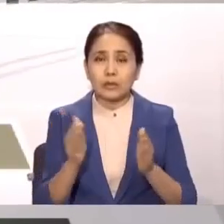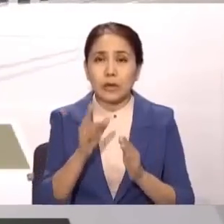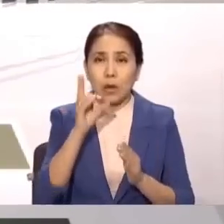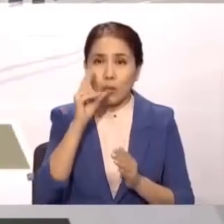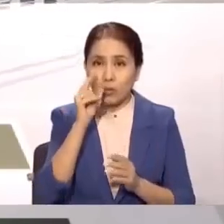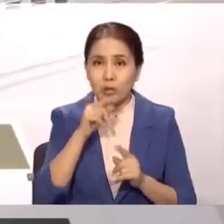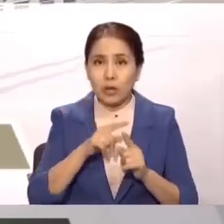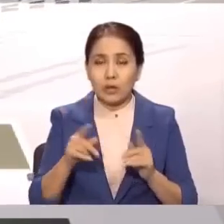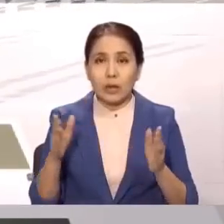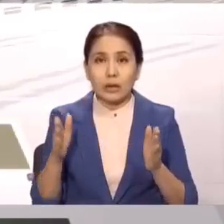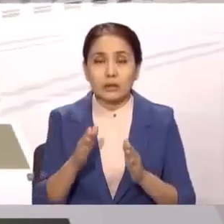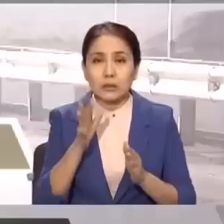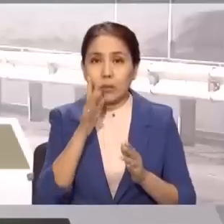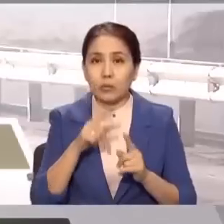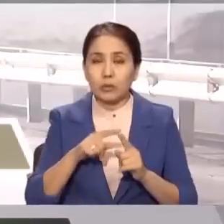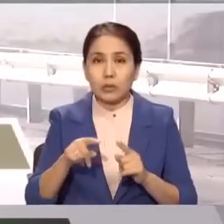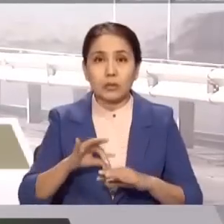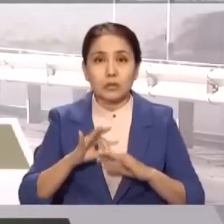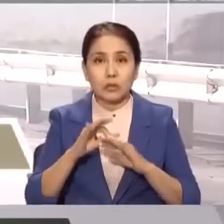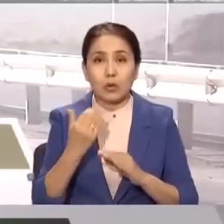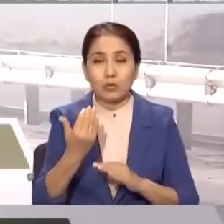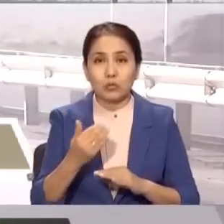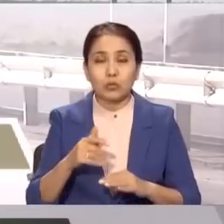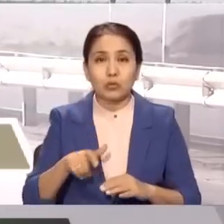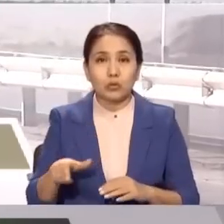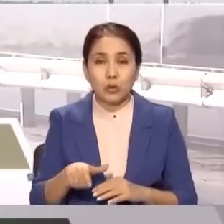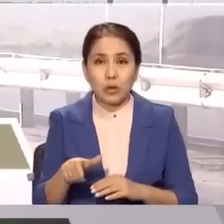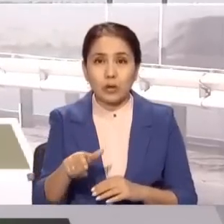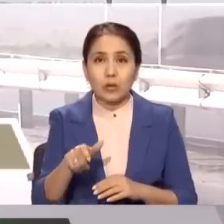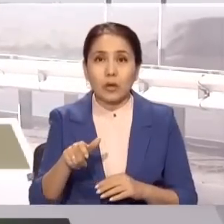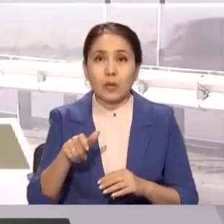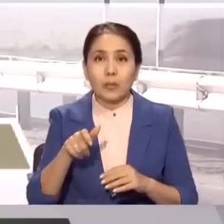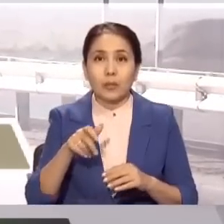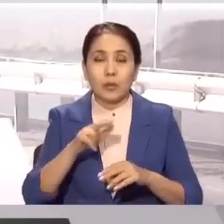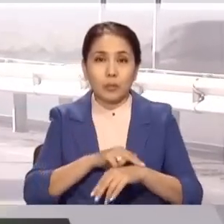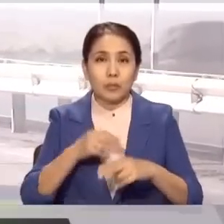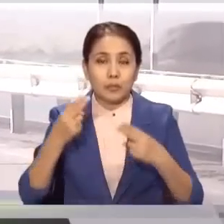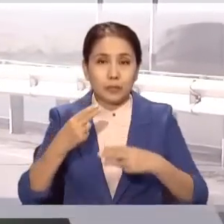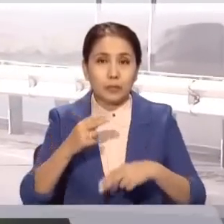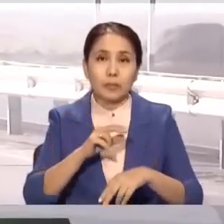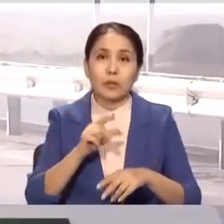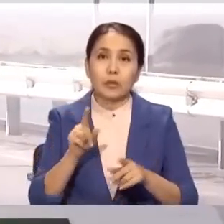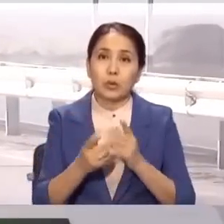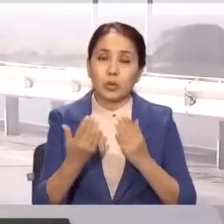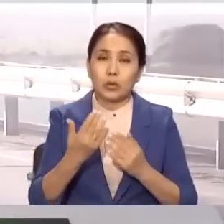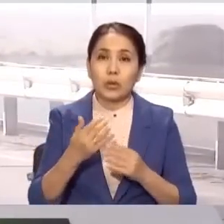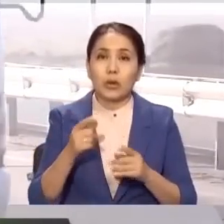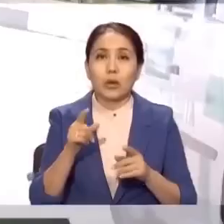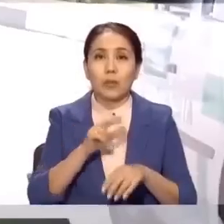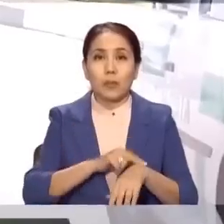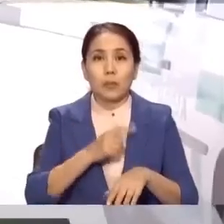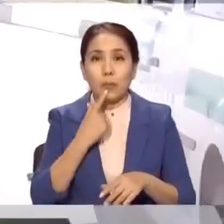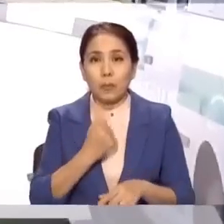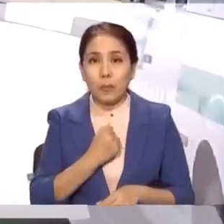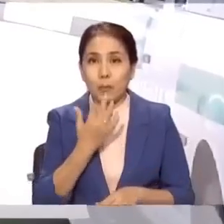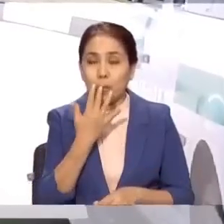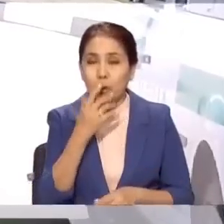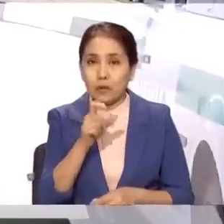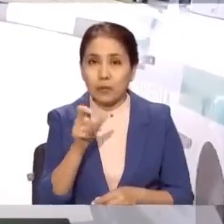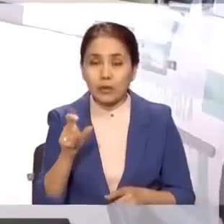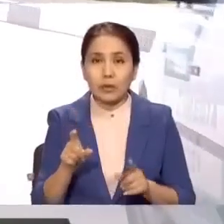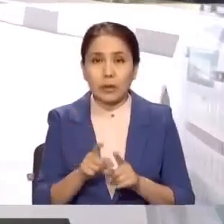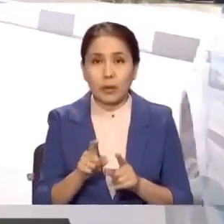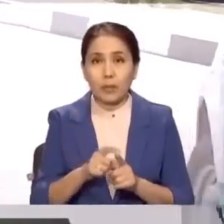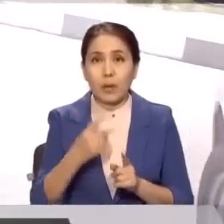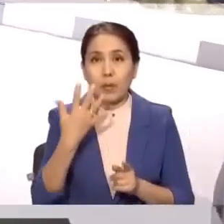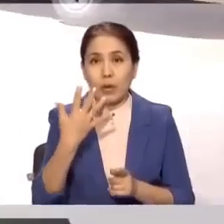muddatli dam olish joylari tashkil etilgan bo'lib, ushbu joylarda yo'l patrul xizmati, ichki ishlar bo'limi hamda Milliy gvardiyadan iborat xodimlarning 5ta